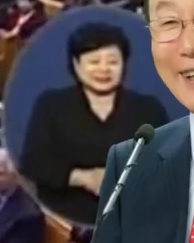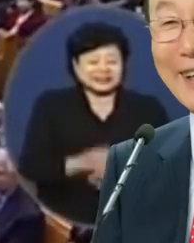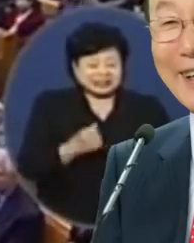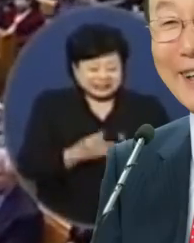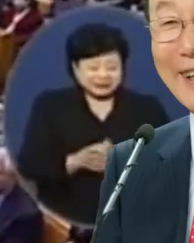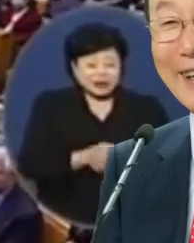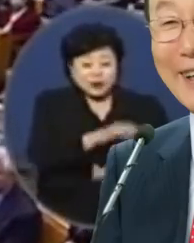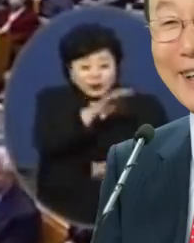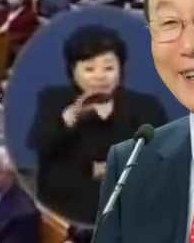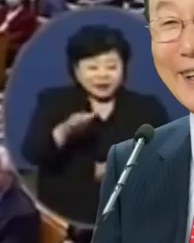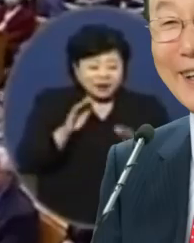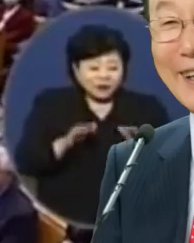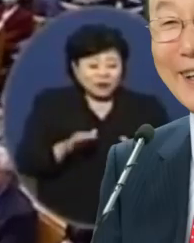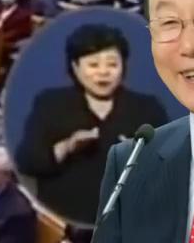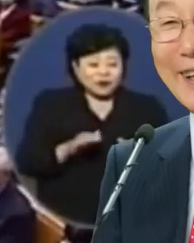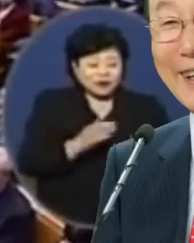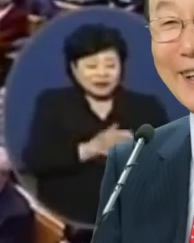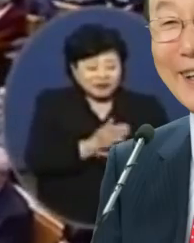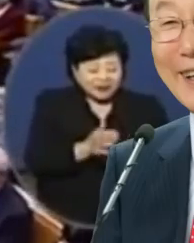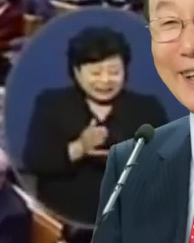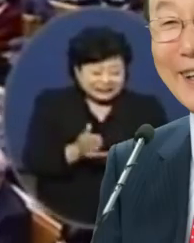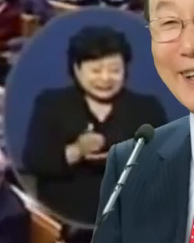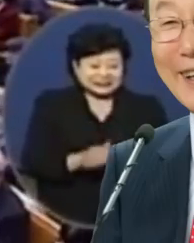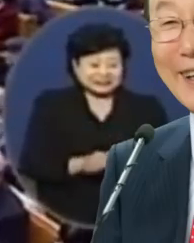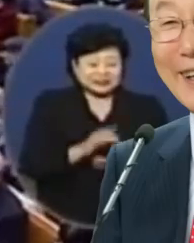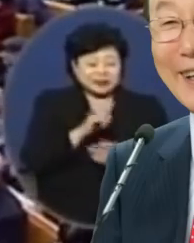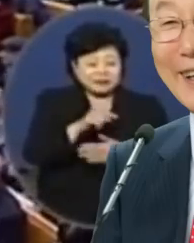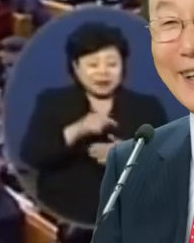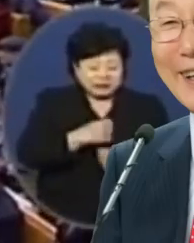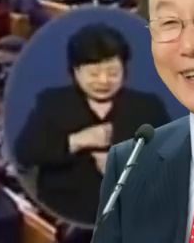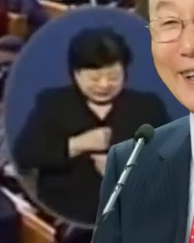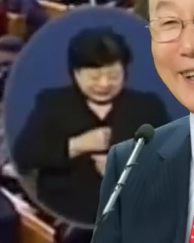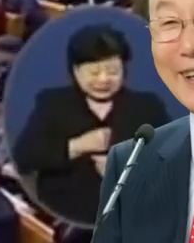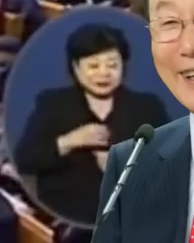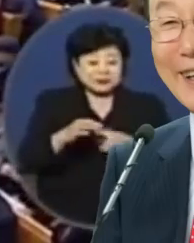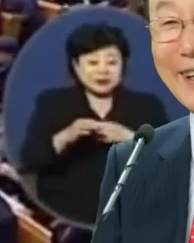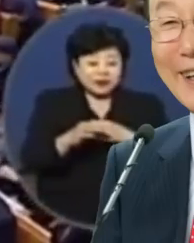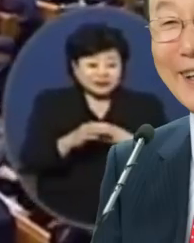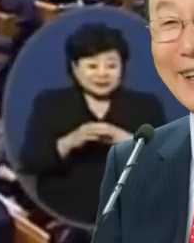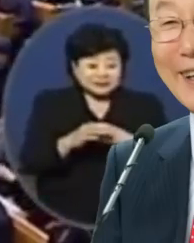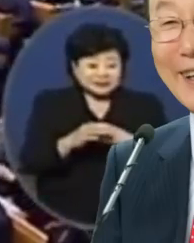그러므로 우리가 오늘 이 여러 가지 것으로 우리 마음을 지키면은